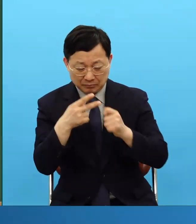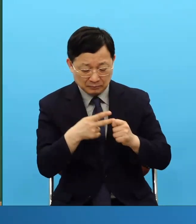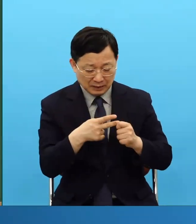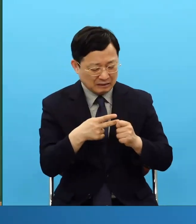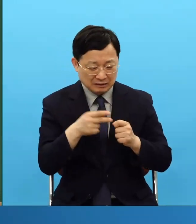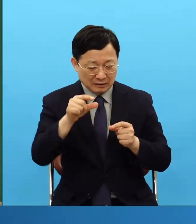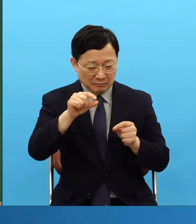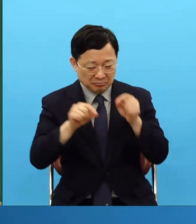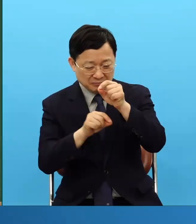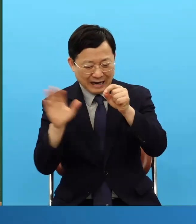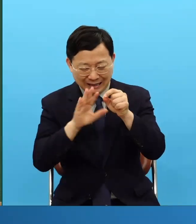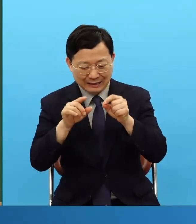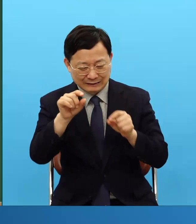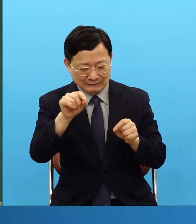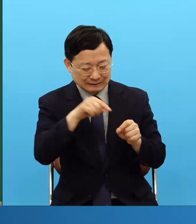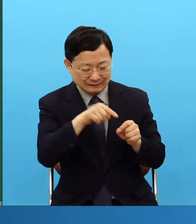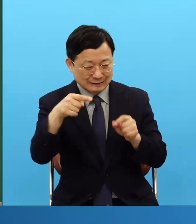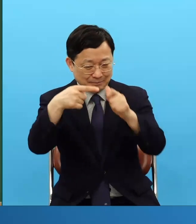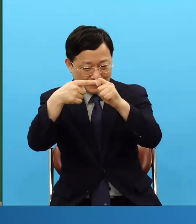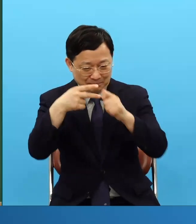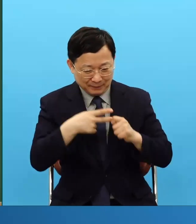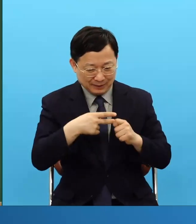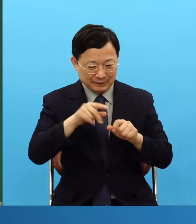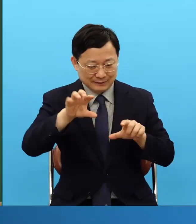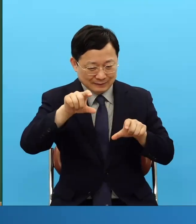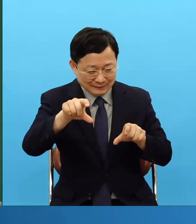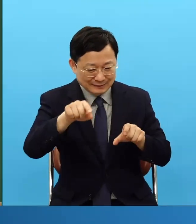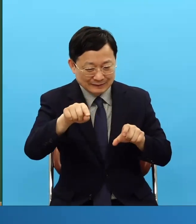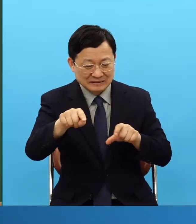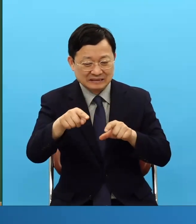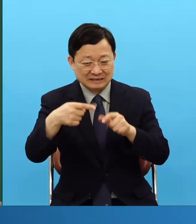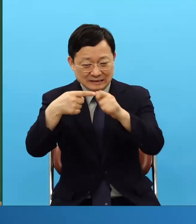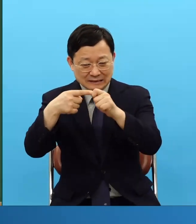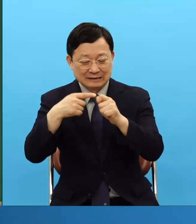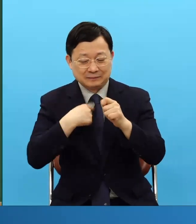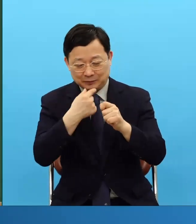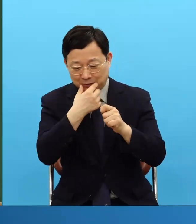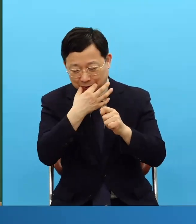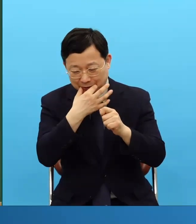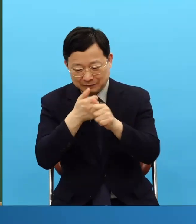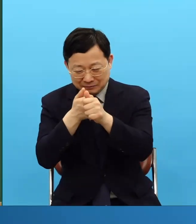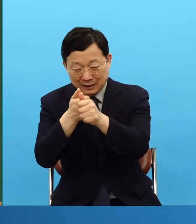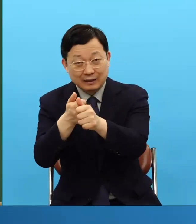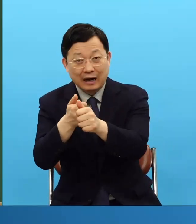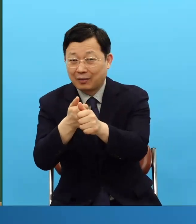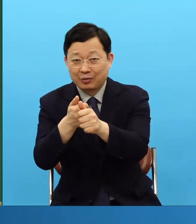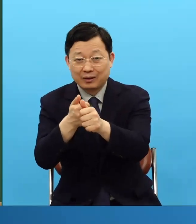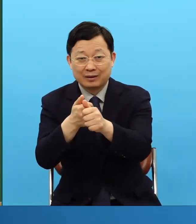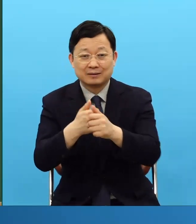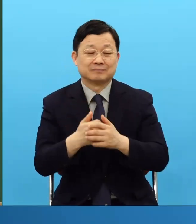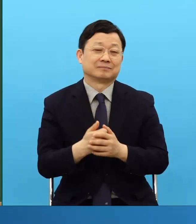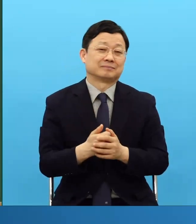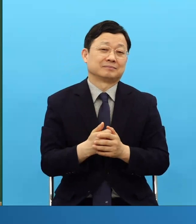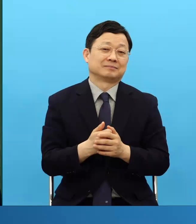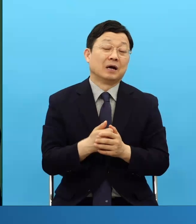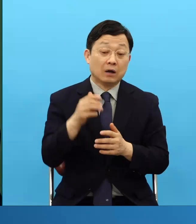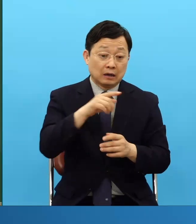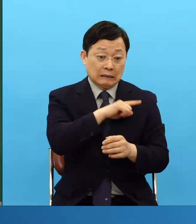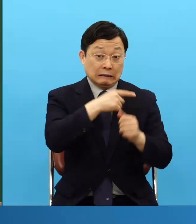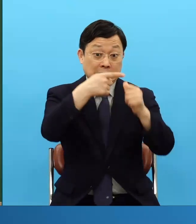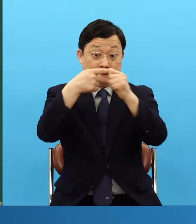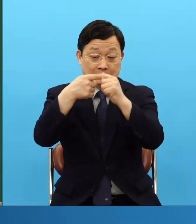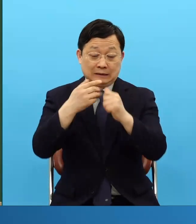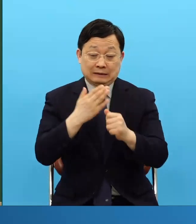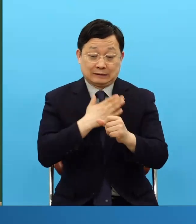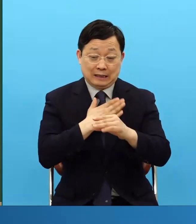전부 이렇게 돼요. That no matter how great of a believer you are, if you don't change the priorities, you become like this. Genesis 3:6 and 11. 나. Self-centered. me.